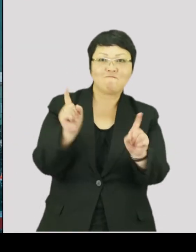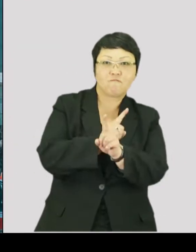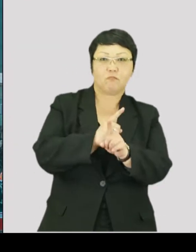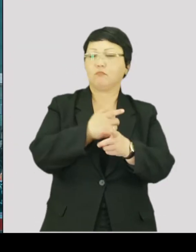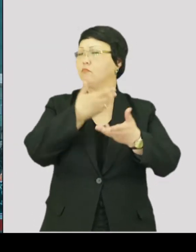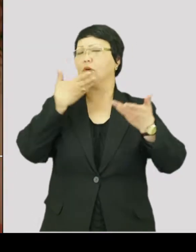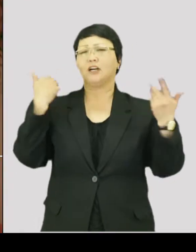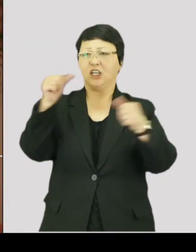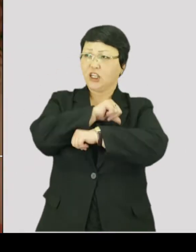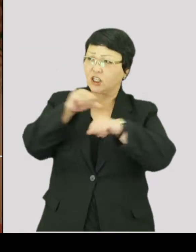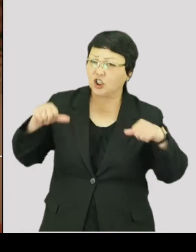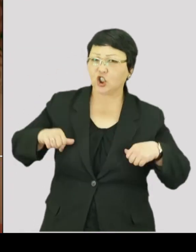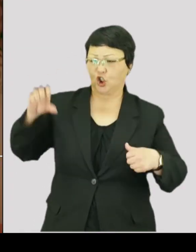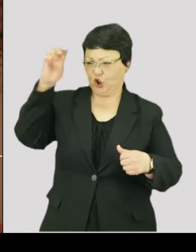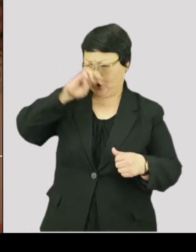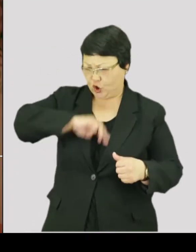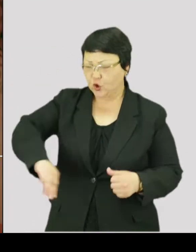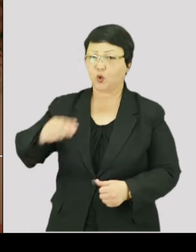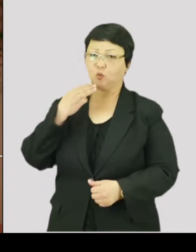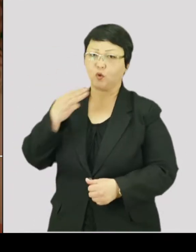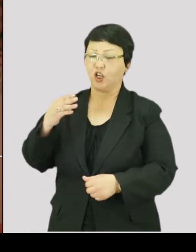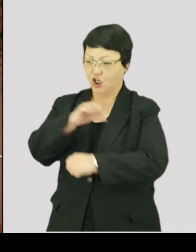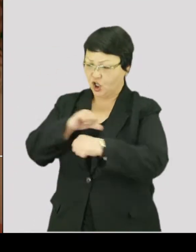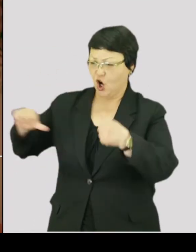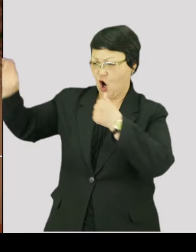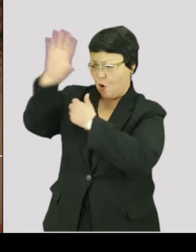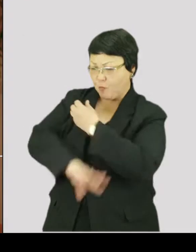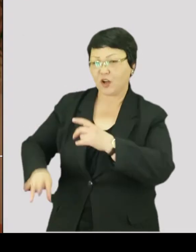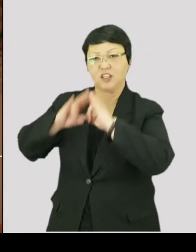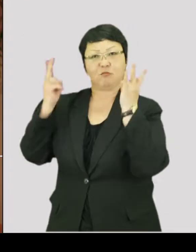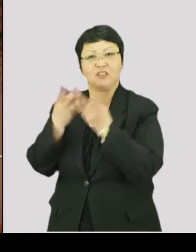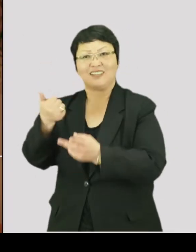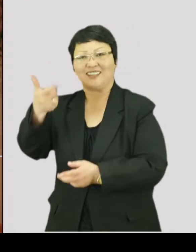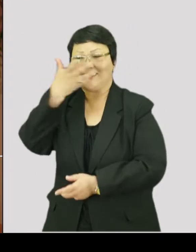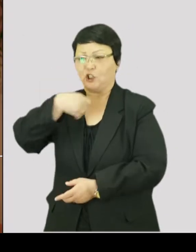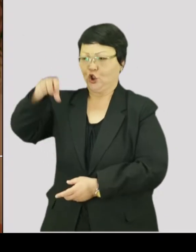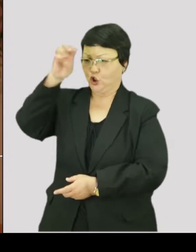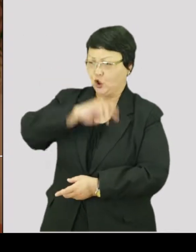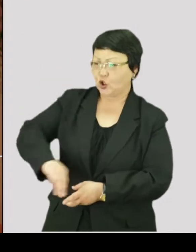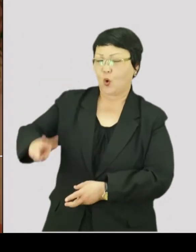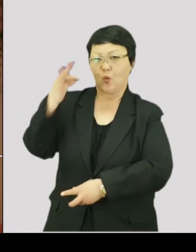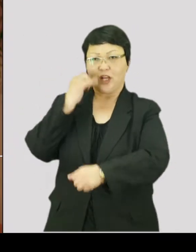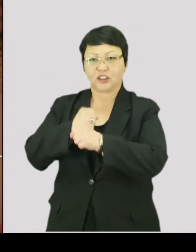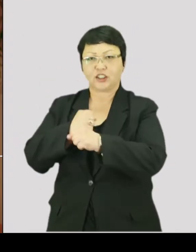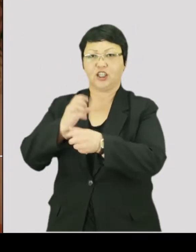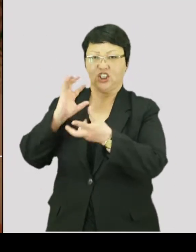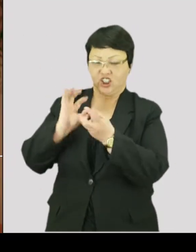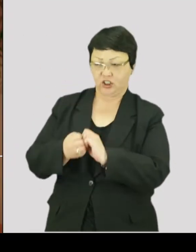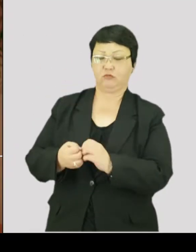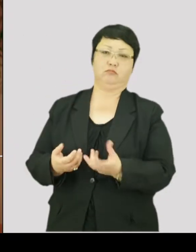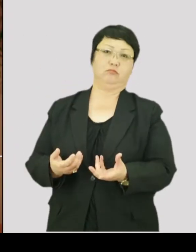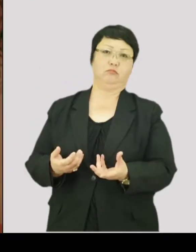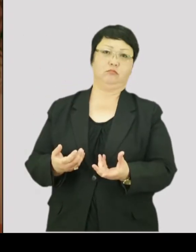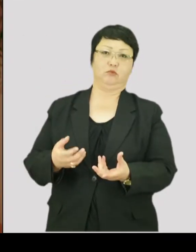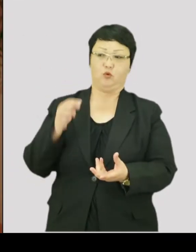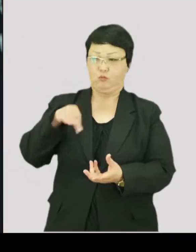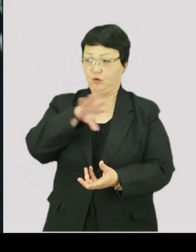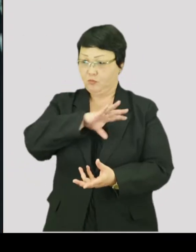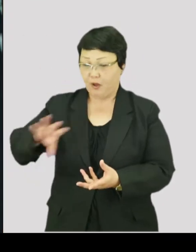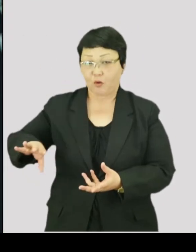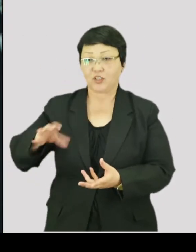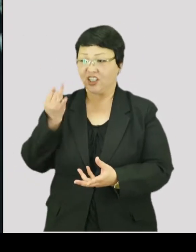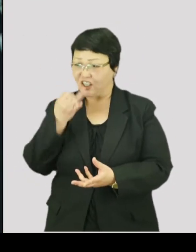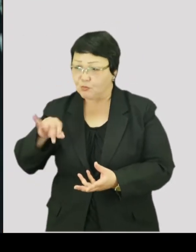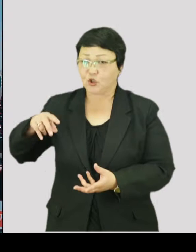одоо өмнөөс иргэдийг өмгөөлөх нийгмийн сайн сайхны төлөө үйл ажиллагаа явуулахад бол мэдээч ирэг тодорхой хэмжээний зардал гардаг.